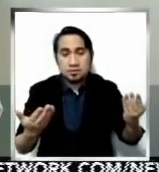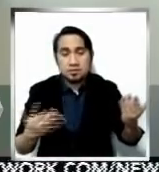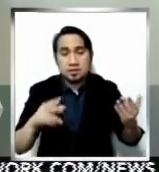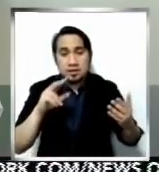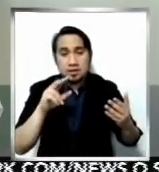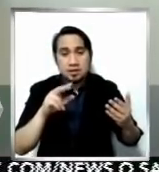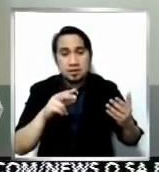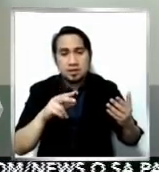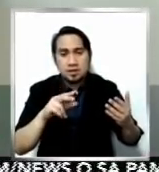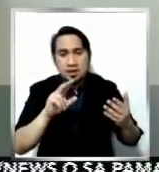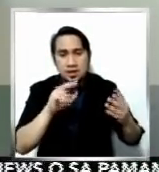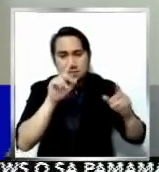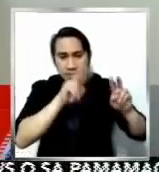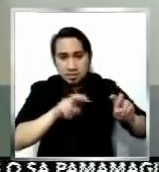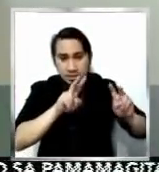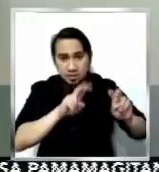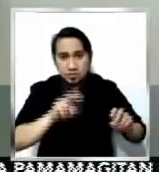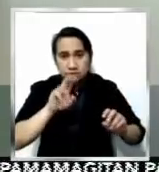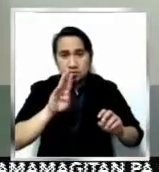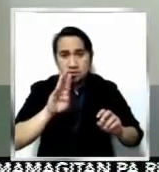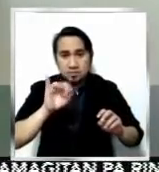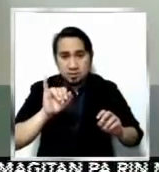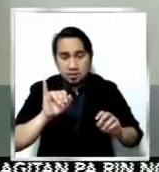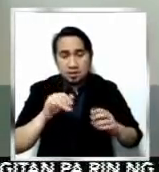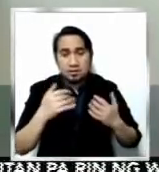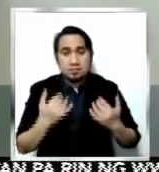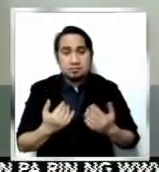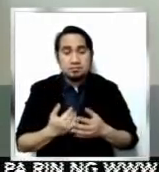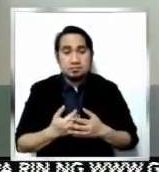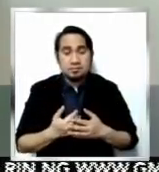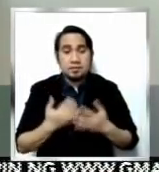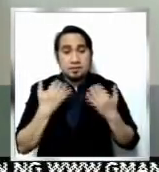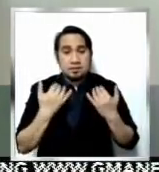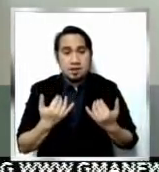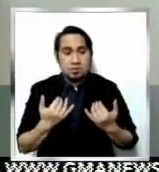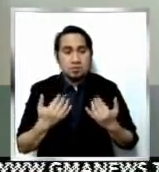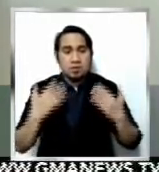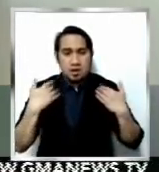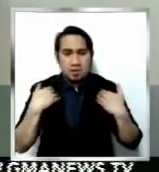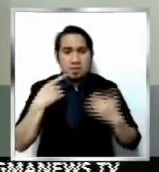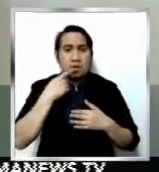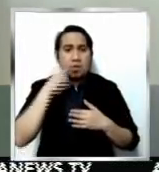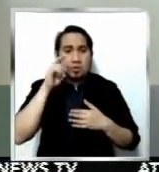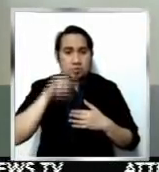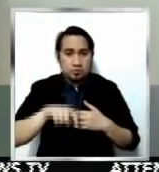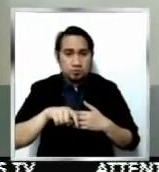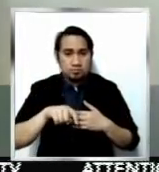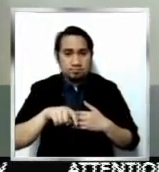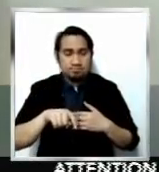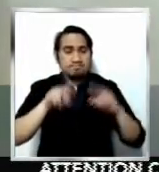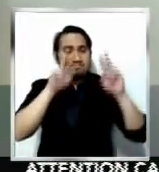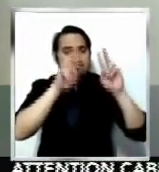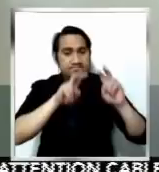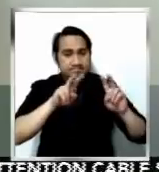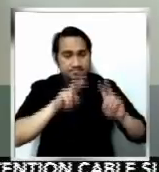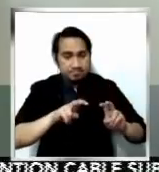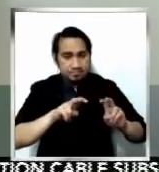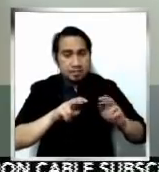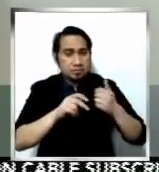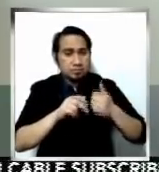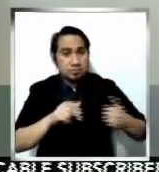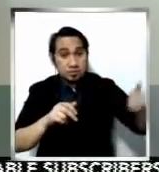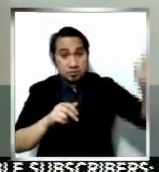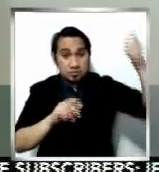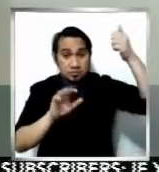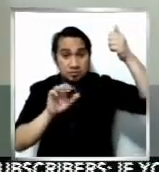na nag-utos ang isang malalimang imbestigasyon si General Gapay ay isang pagpapatunay na